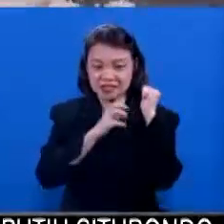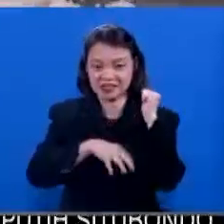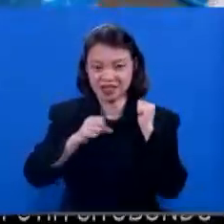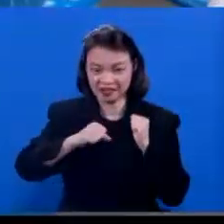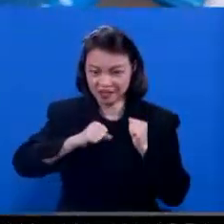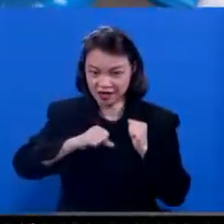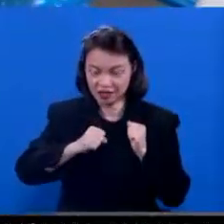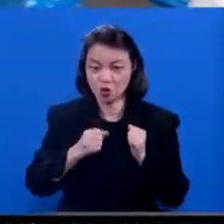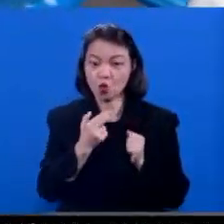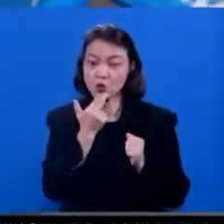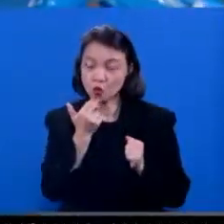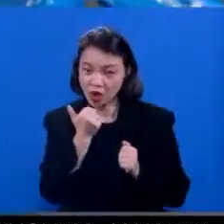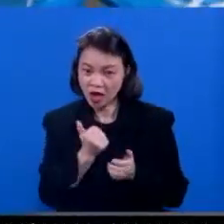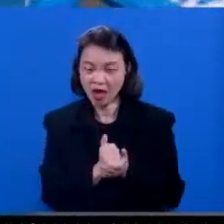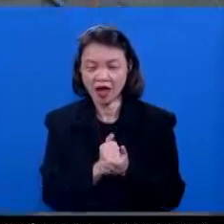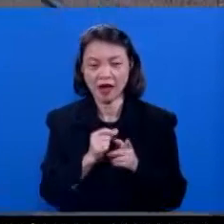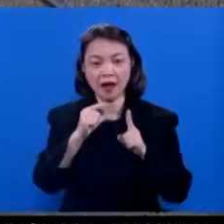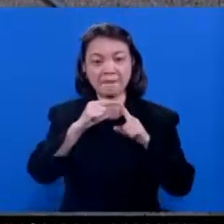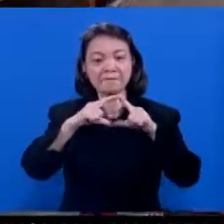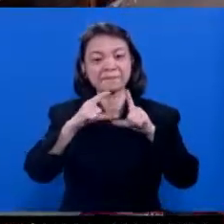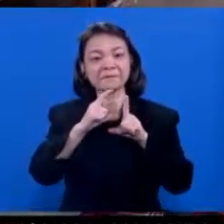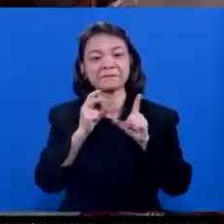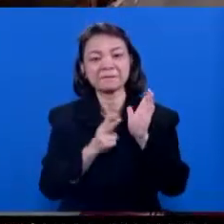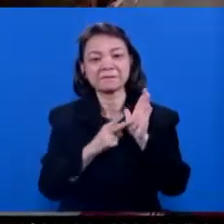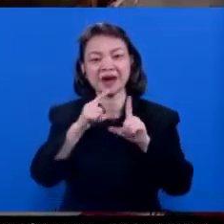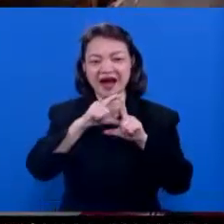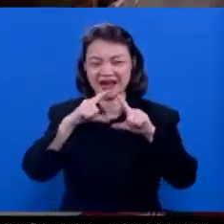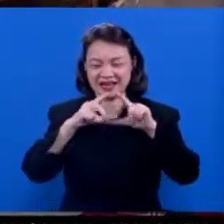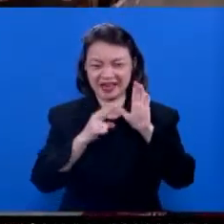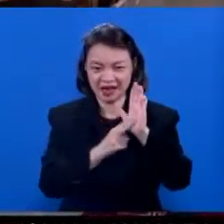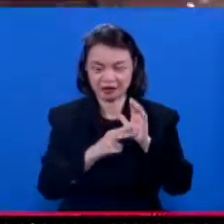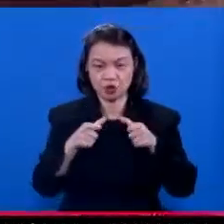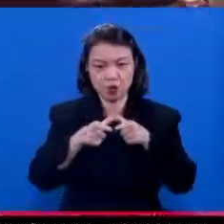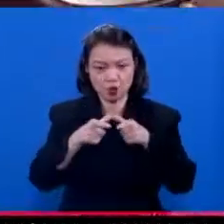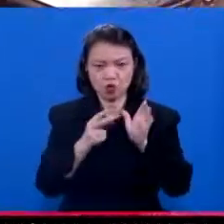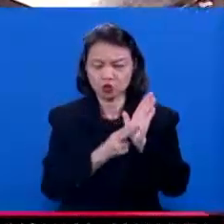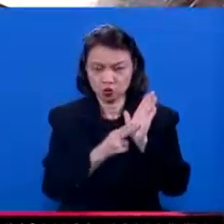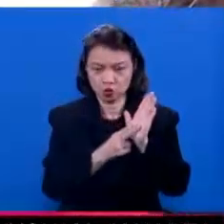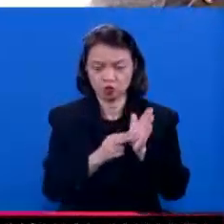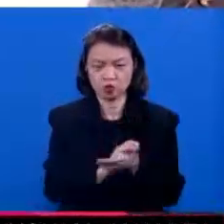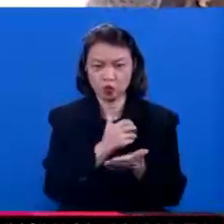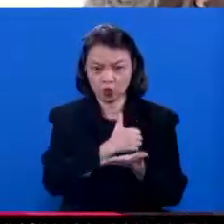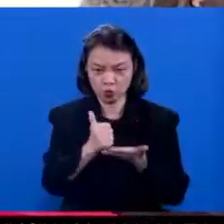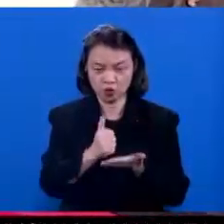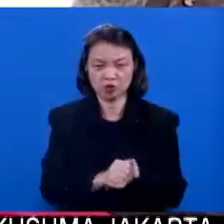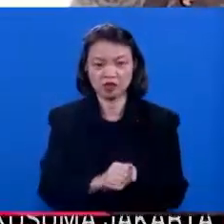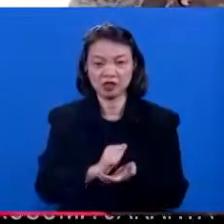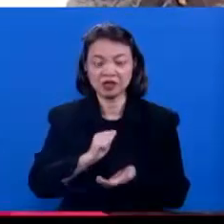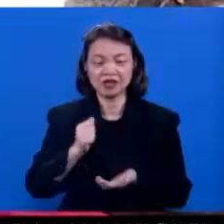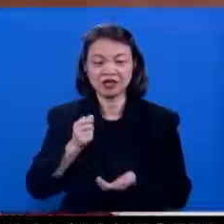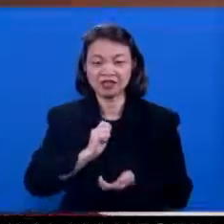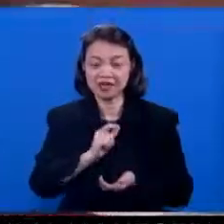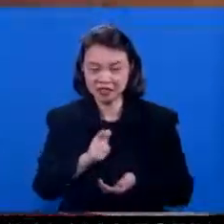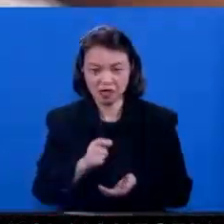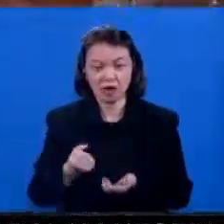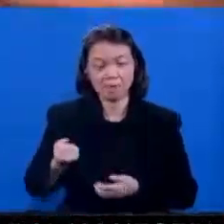gula, pandan, cuman itu aja. Serabi Noto Suman menjadi identik dengan jajanan pasar yang dibuat oleh pasangan